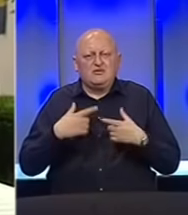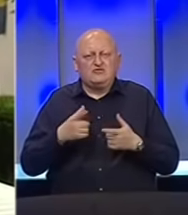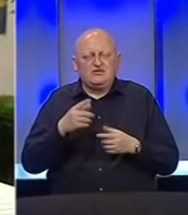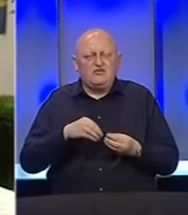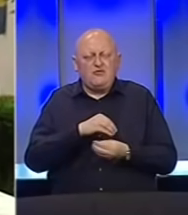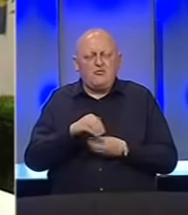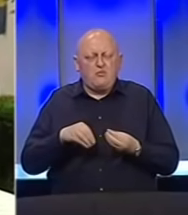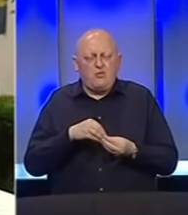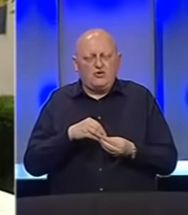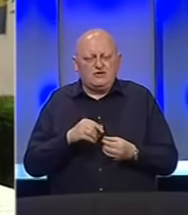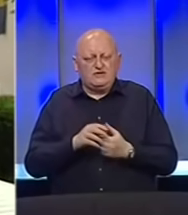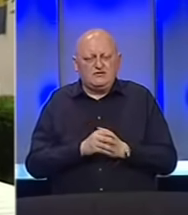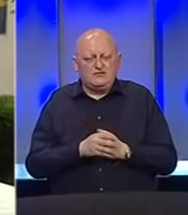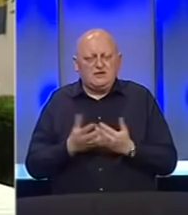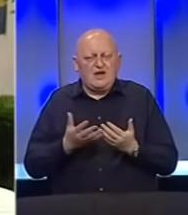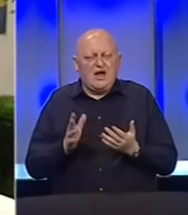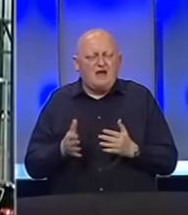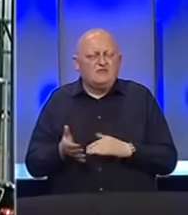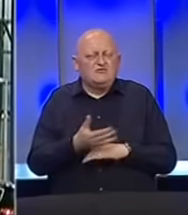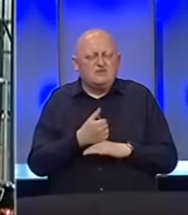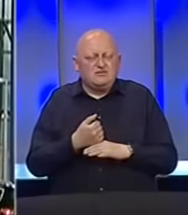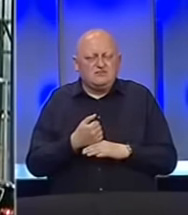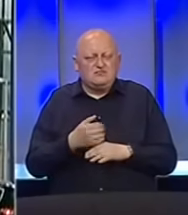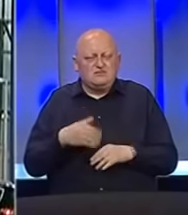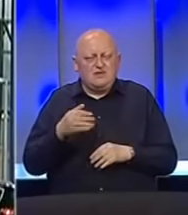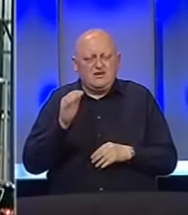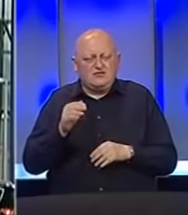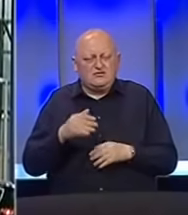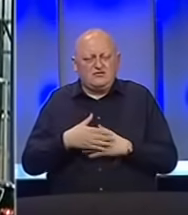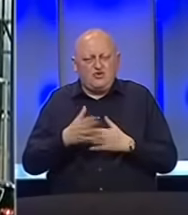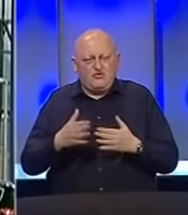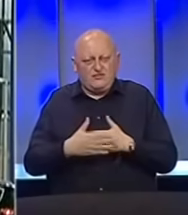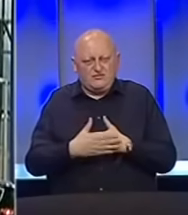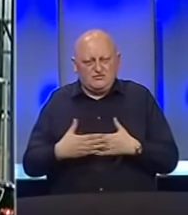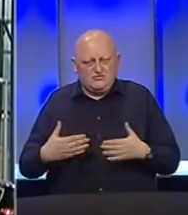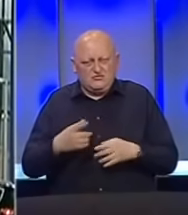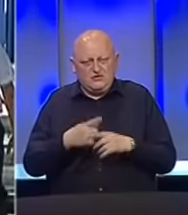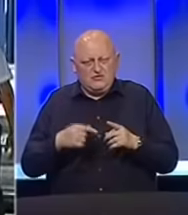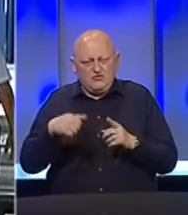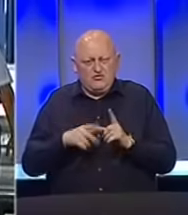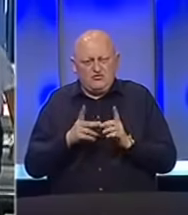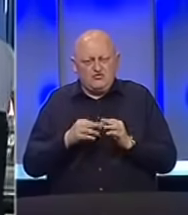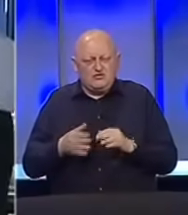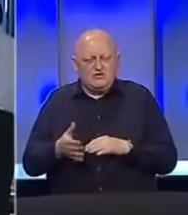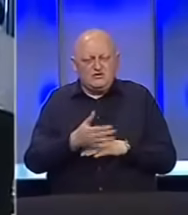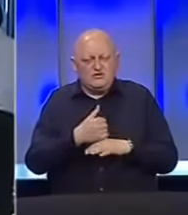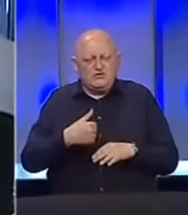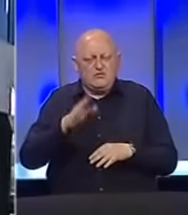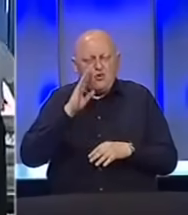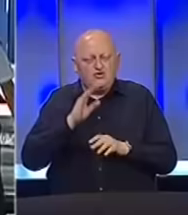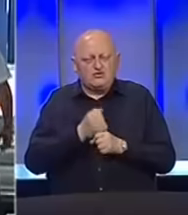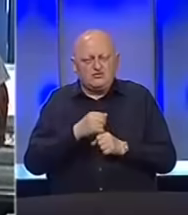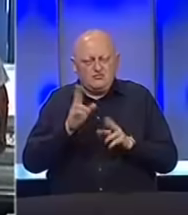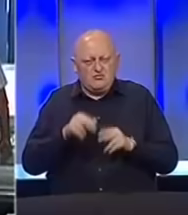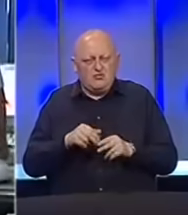njihove porodice imali kakav takav prihod. Nakon najavljenog otvaranja granica polovinom juna, zaradu izvan Bosne i